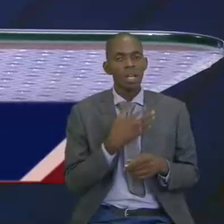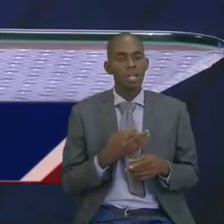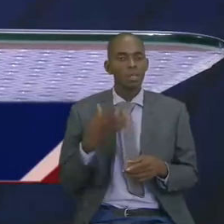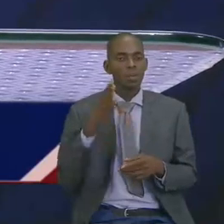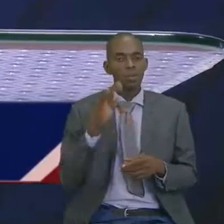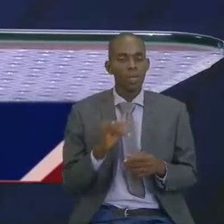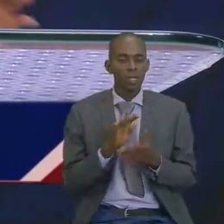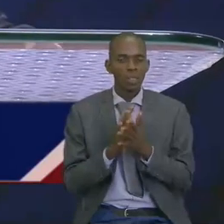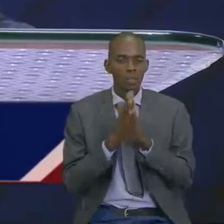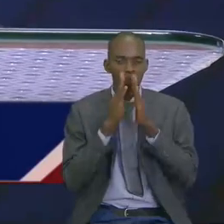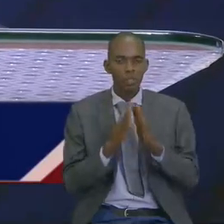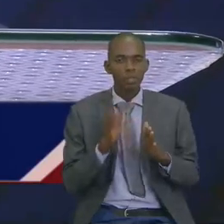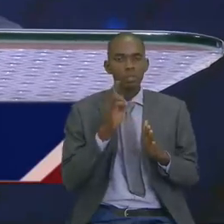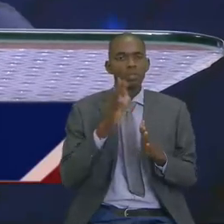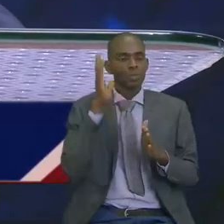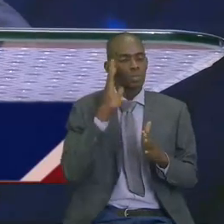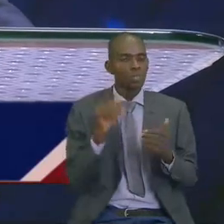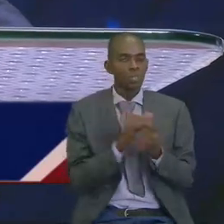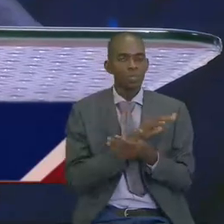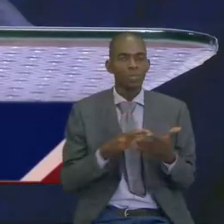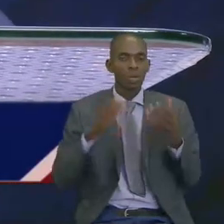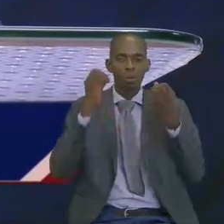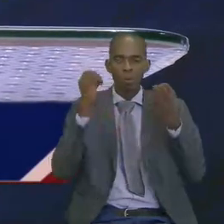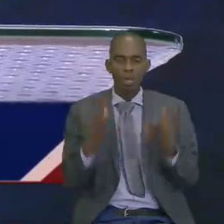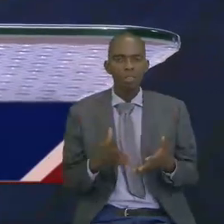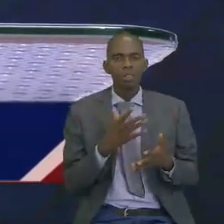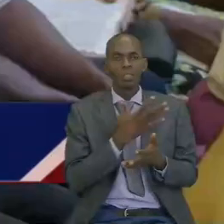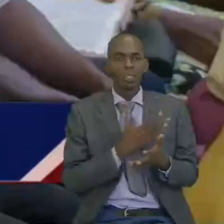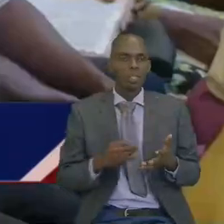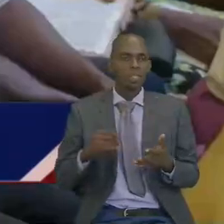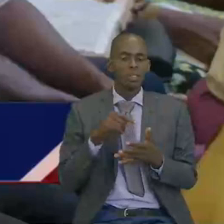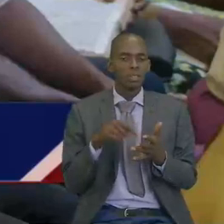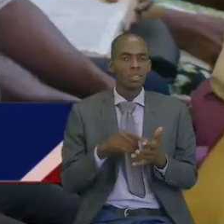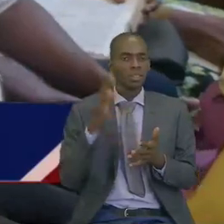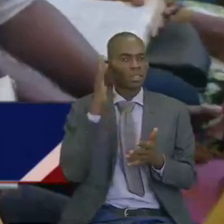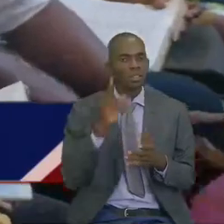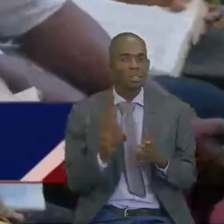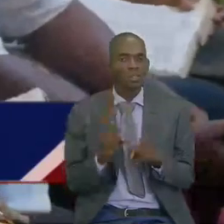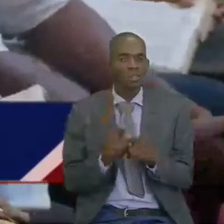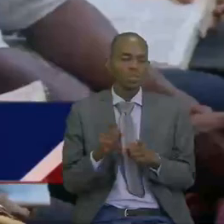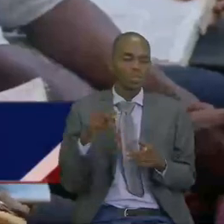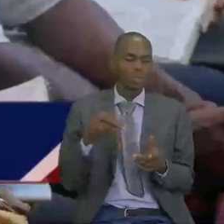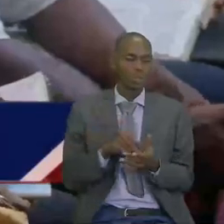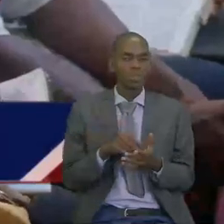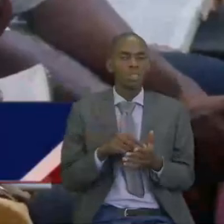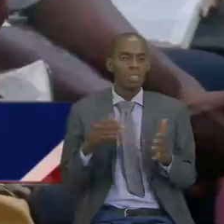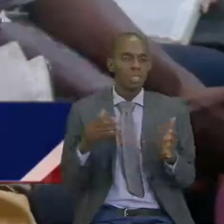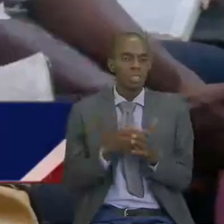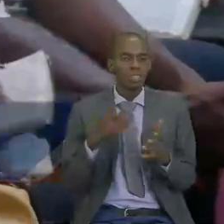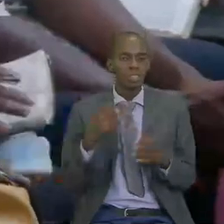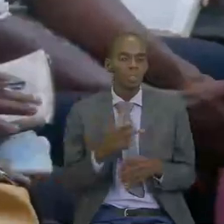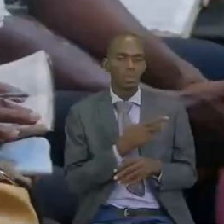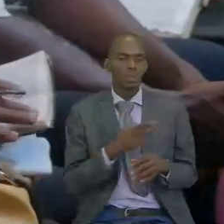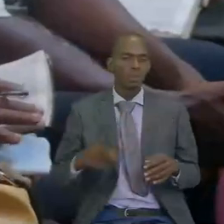périr beaucoup d'hommes qui vivait paisiblement, et il s'élèvera contre le chef